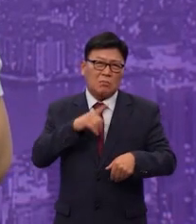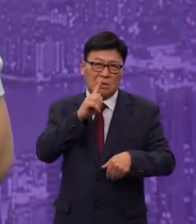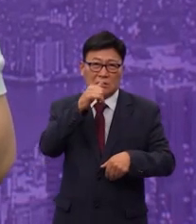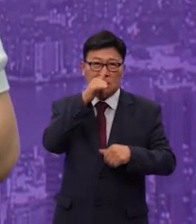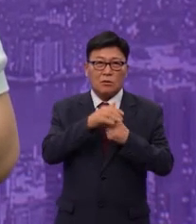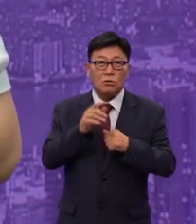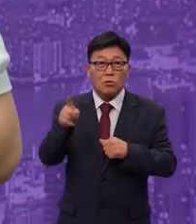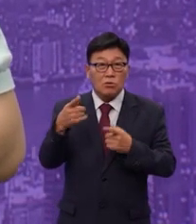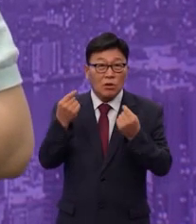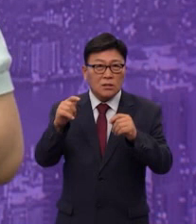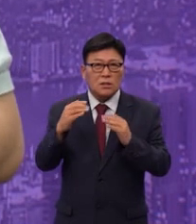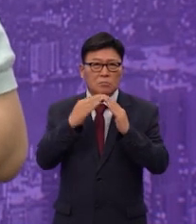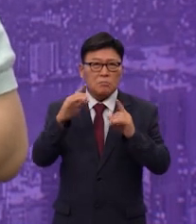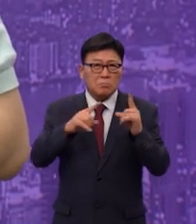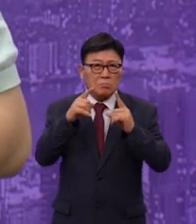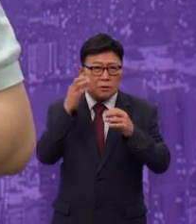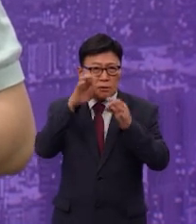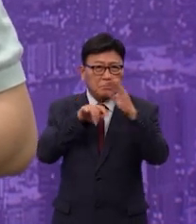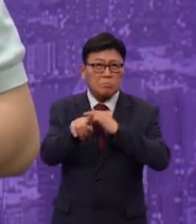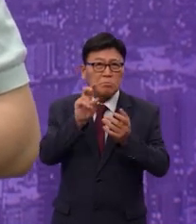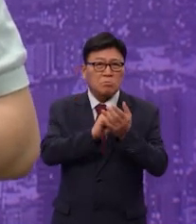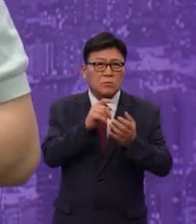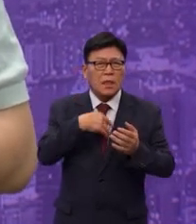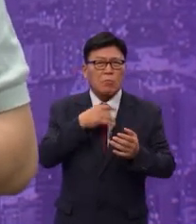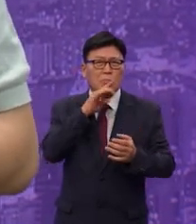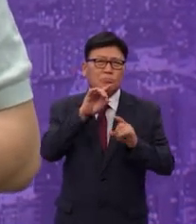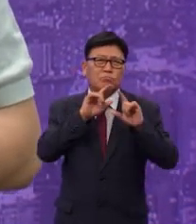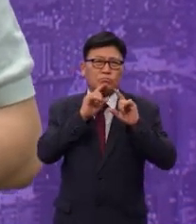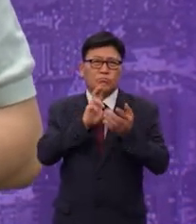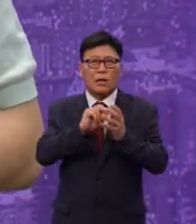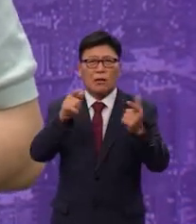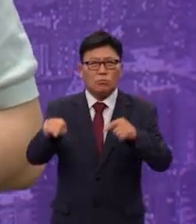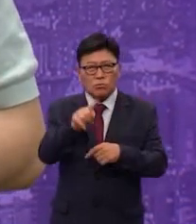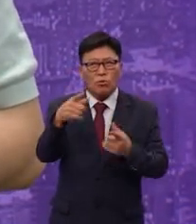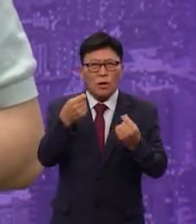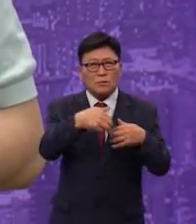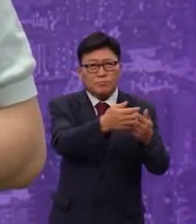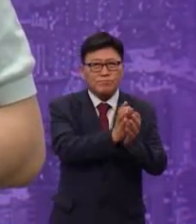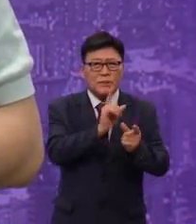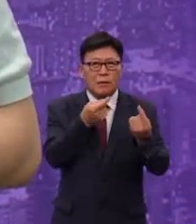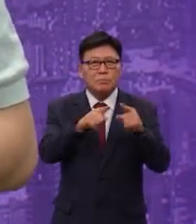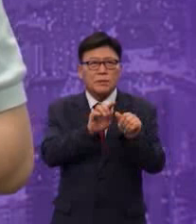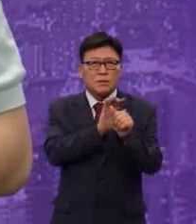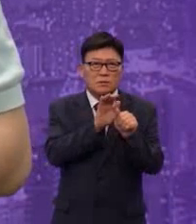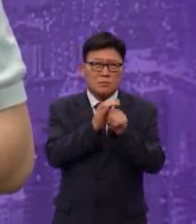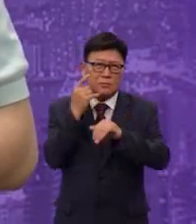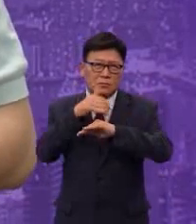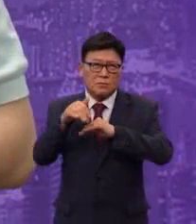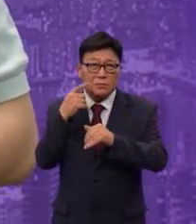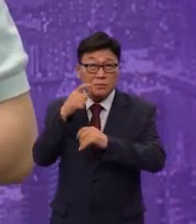이 또한 주거를 찾아가는 문제가 나만의 문제가 아니라 우리 공동체가 함께 좀 지원하고 모색해야